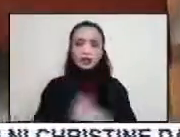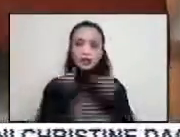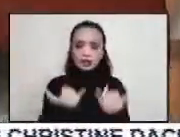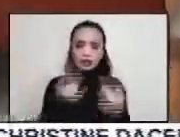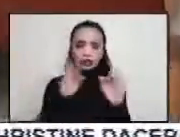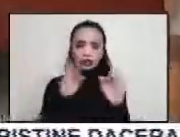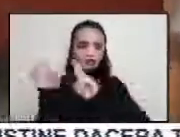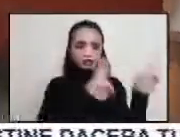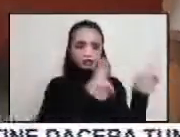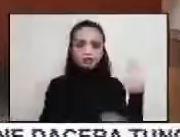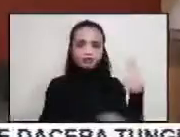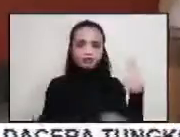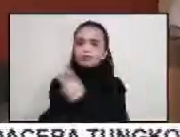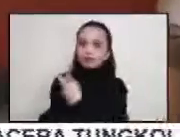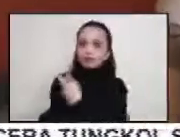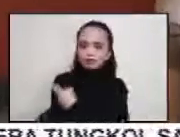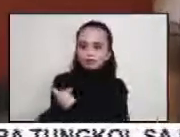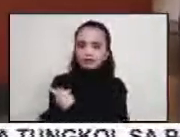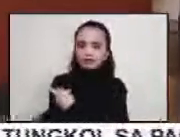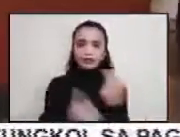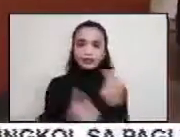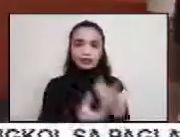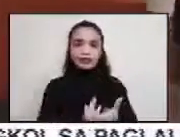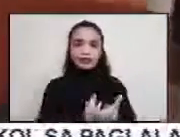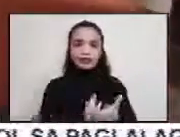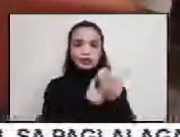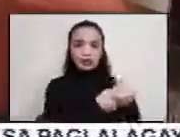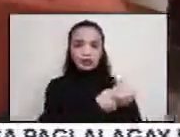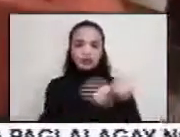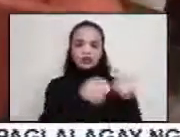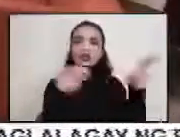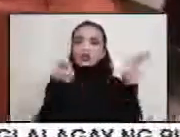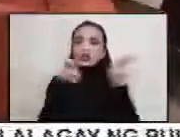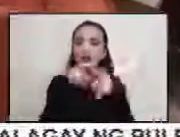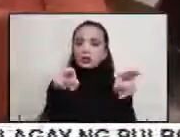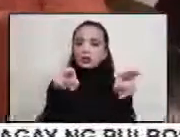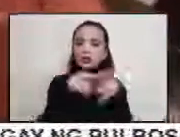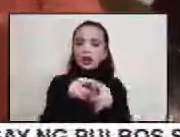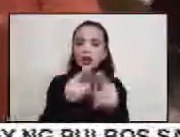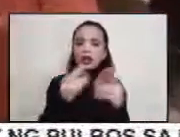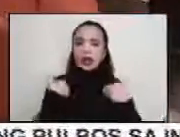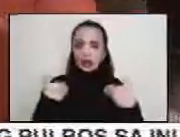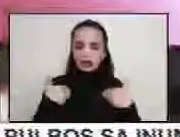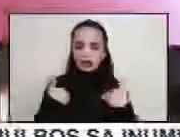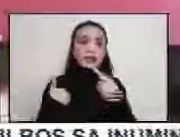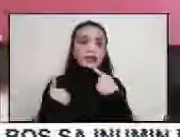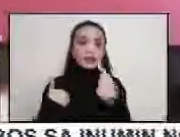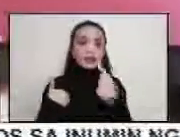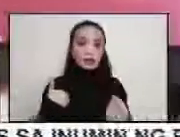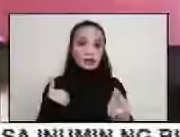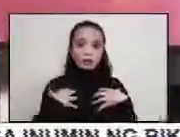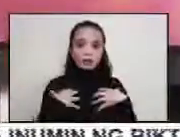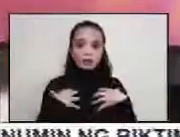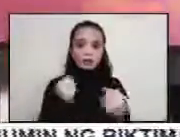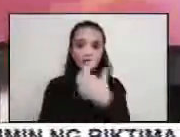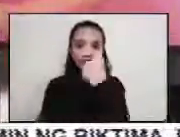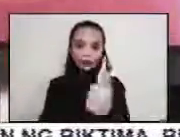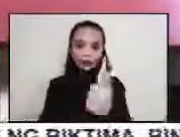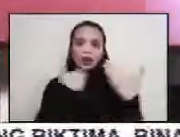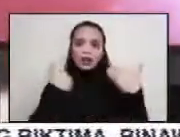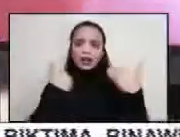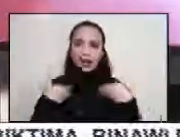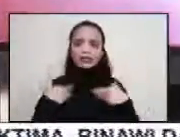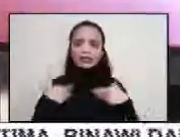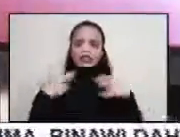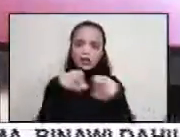use authorization dito po sa Pfizer-developed vaccine. Ang tawag dito, yung generic name niya is Tozinameran.